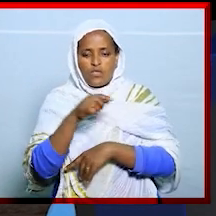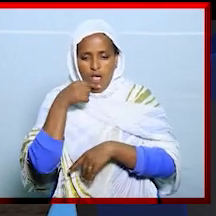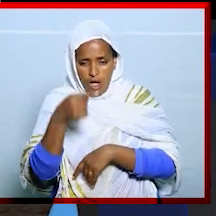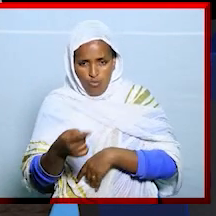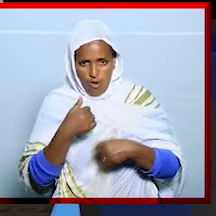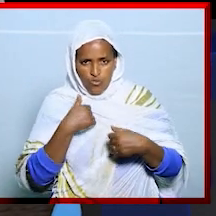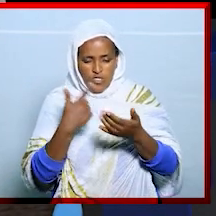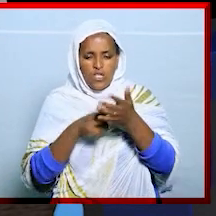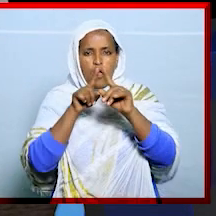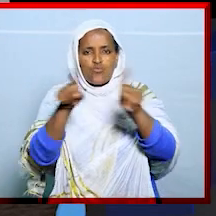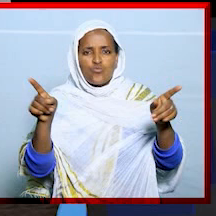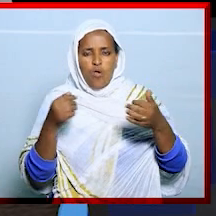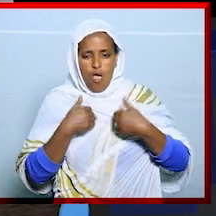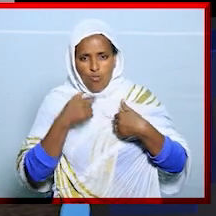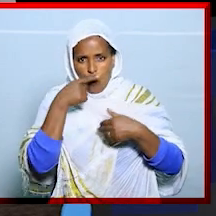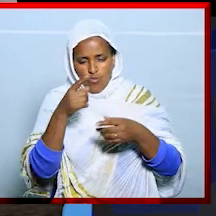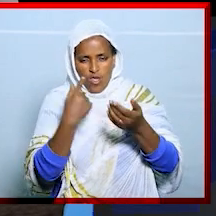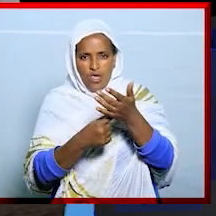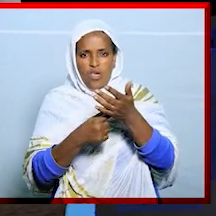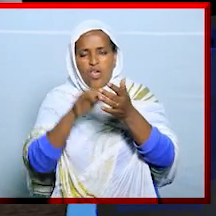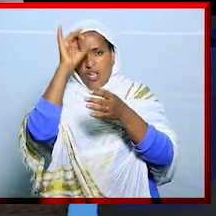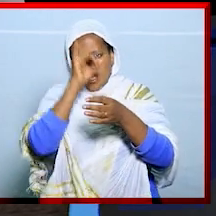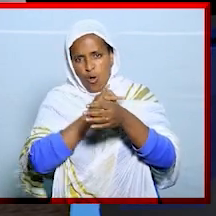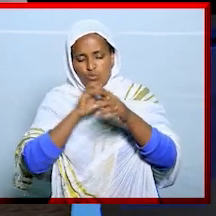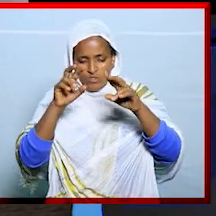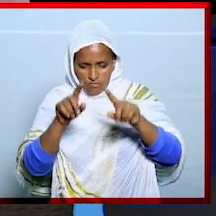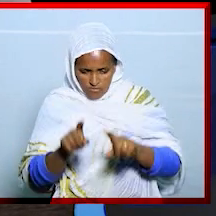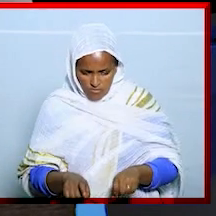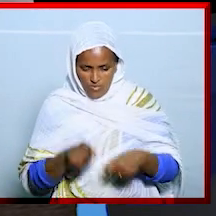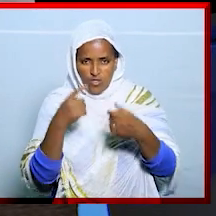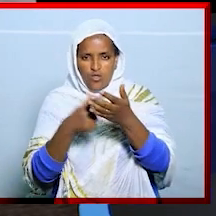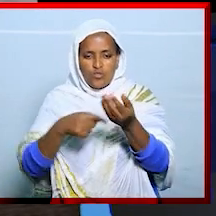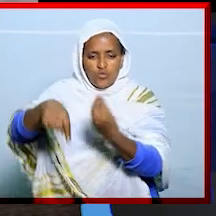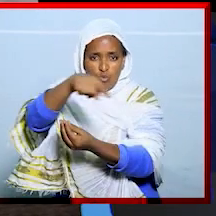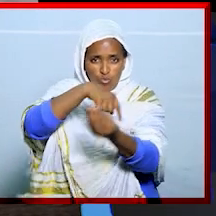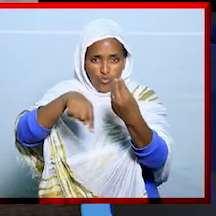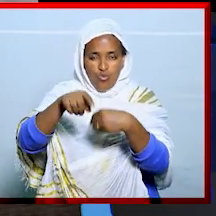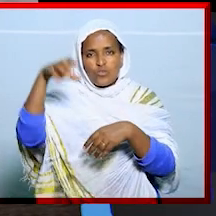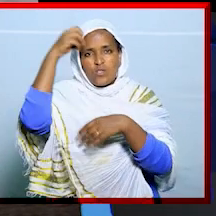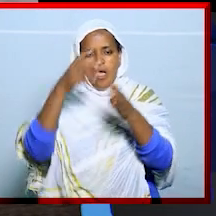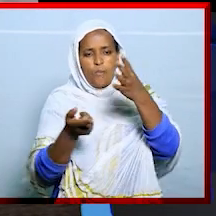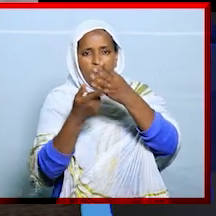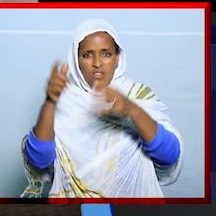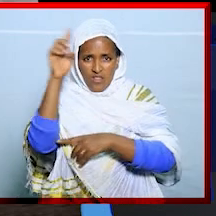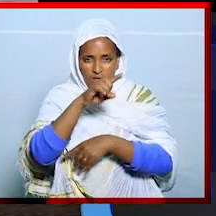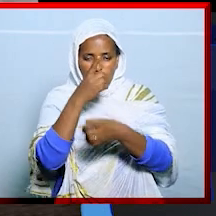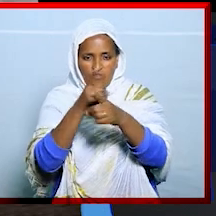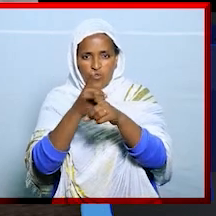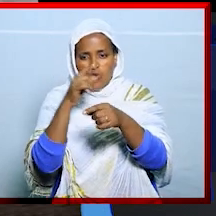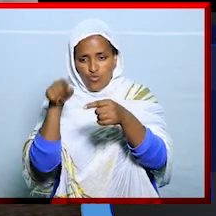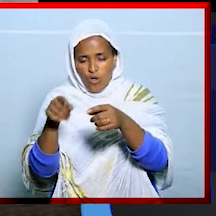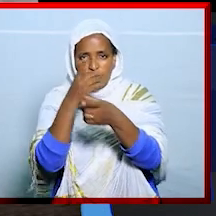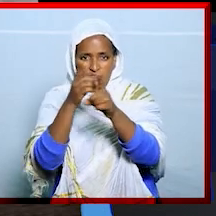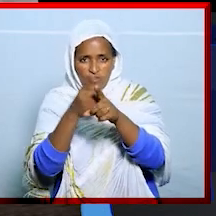ያሉ አሉ። ከዛ የተለየ ነው ያሉ አሉ። ይሄ ስፔኩሌሽን የሊቃውንት ምርምር ነው። ዞሮ ዞሮ ፀሐይ በአራተኛው ቀን